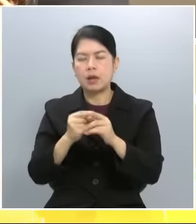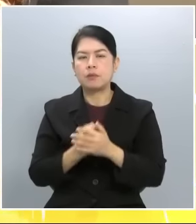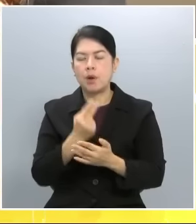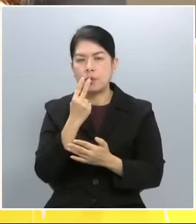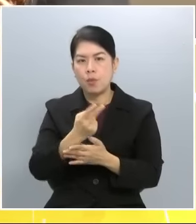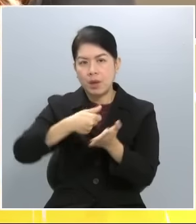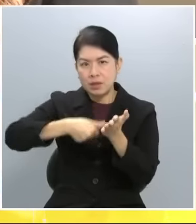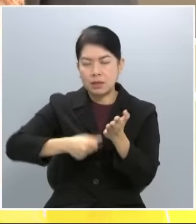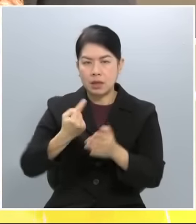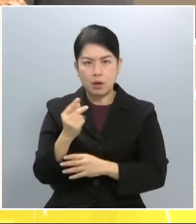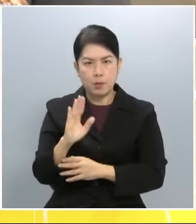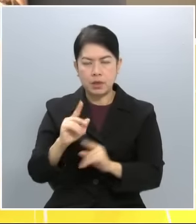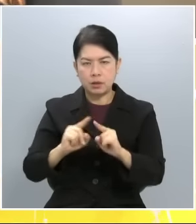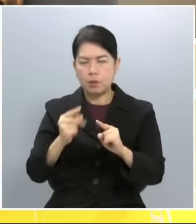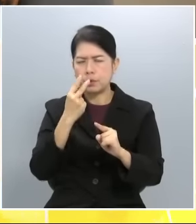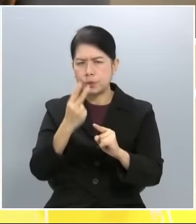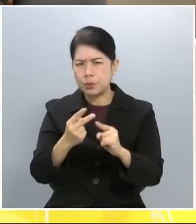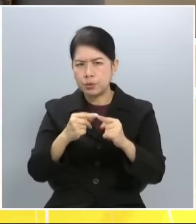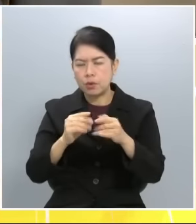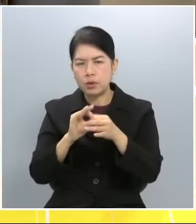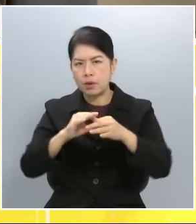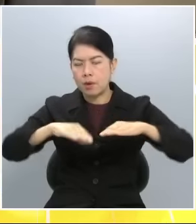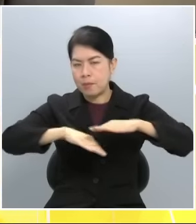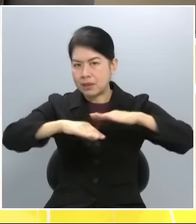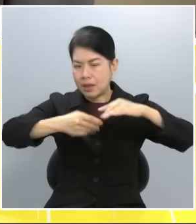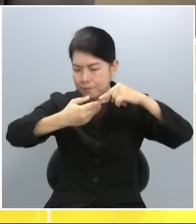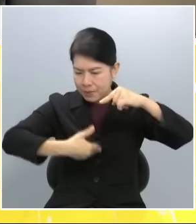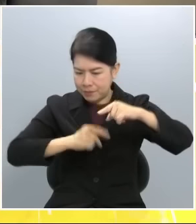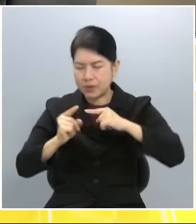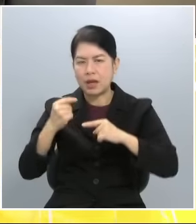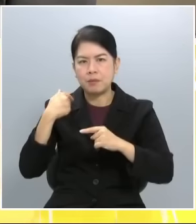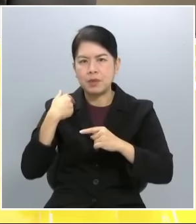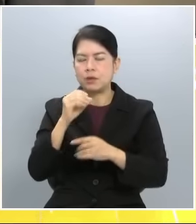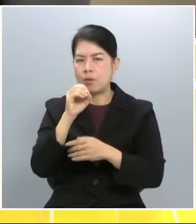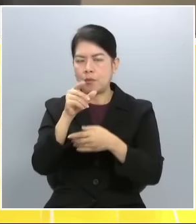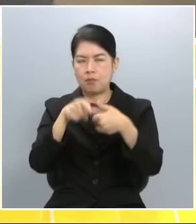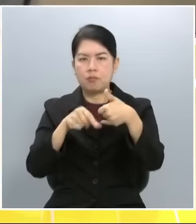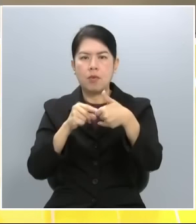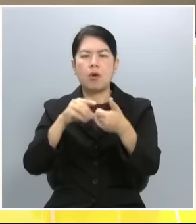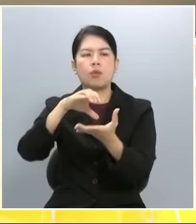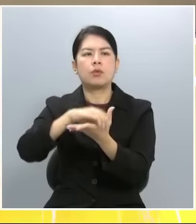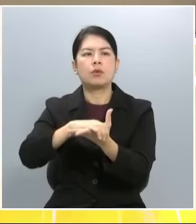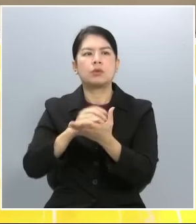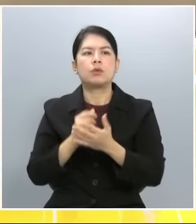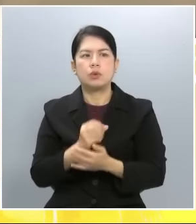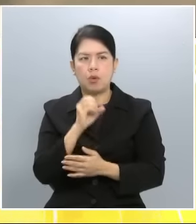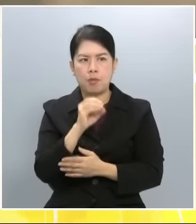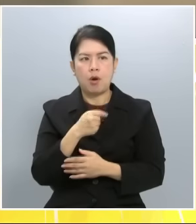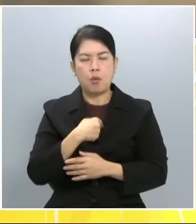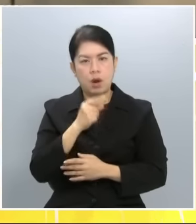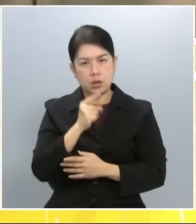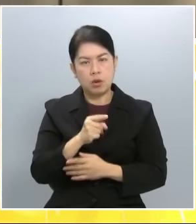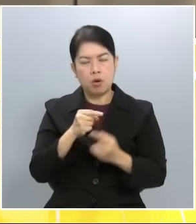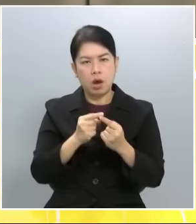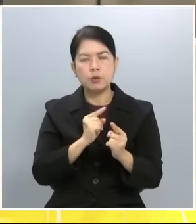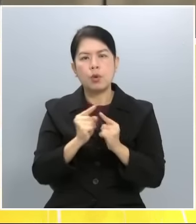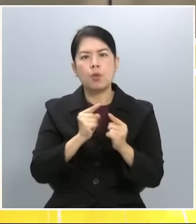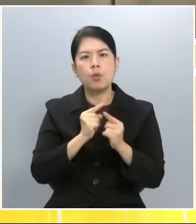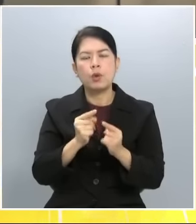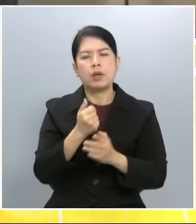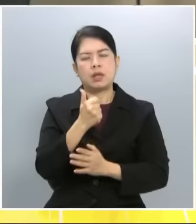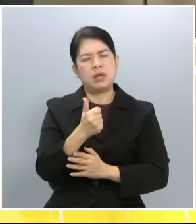ต่ต้องดูรายละเอียดอื่นๆอีกมากมาย ทนายของคุณโจนระบุว่าคุณโจนเนี่ยบอกว่า ควรจะพูดจากันดีๆไม่อยากให้มีการฟ้องร้องกัน